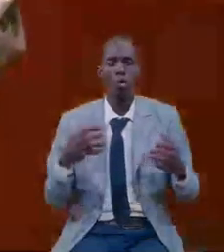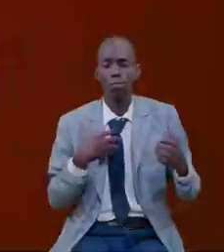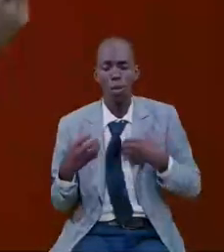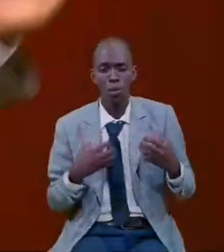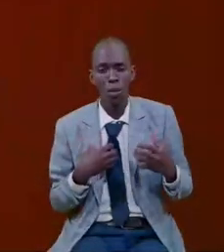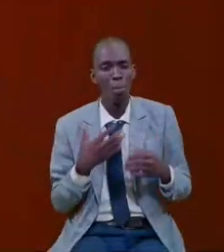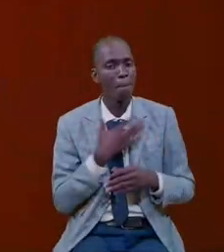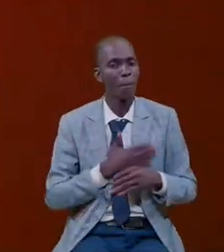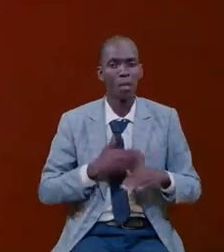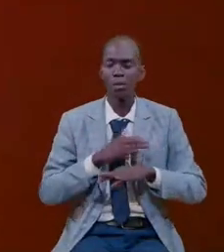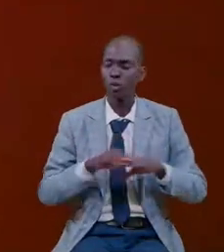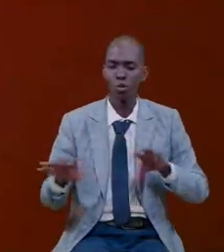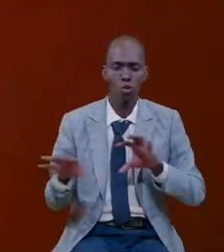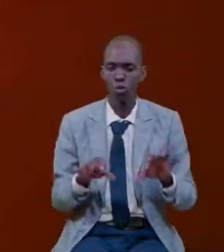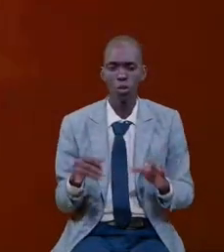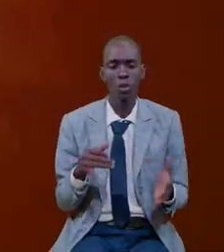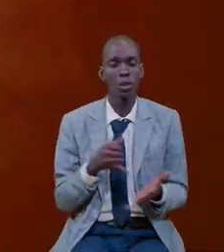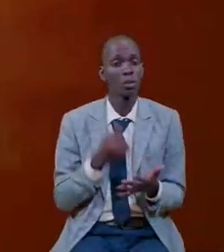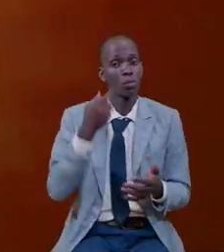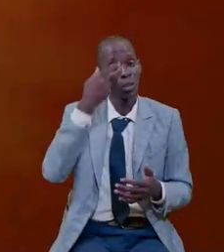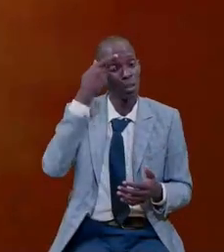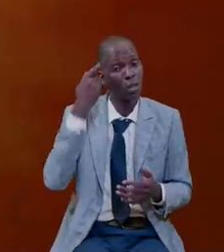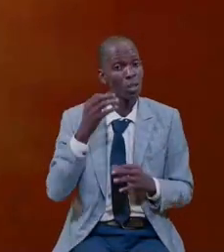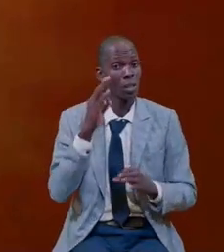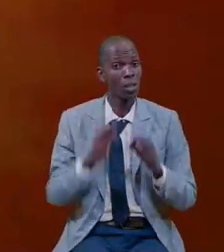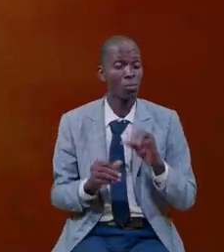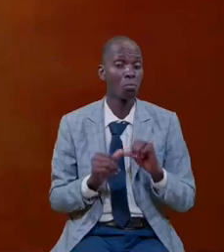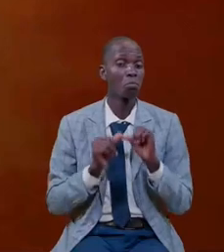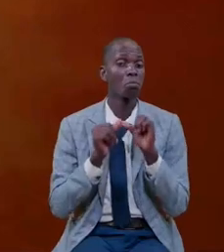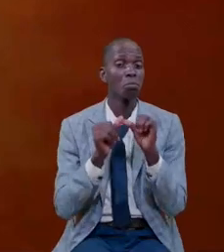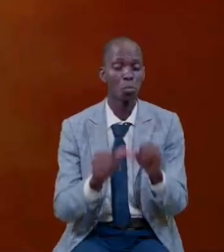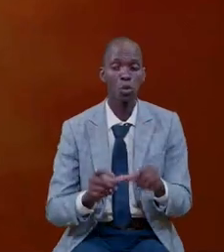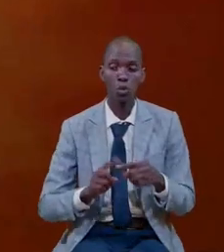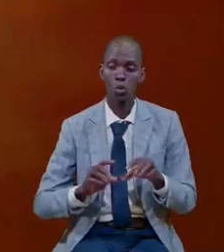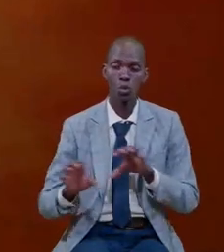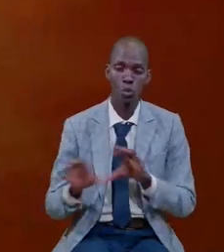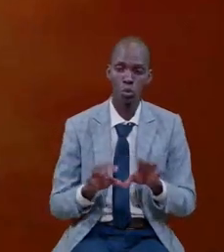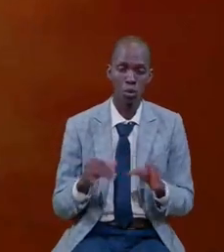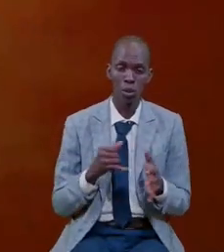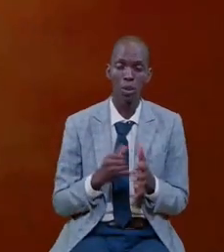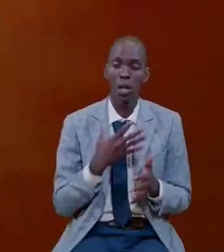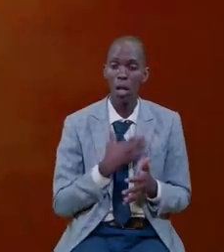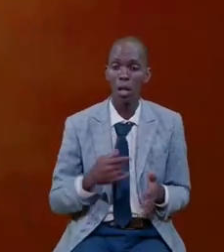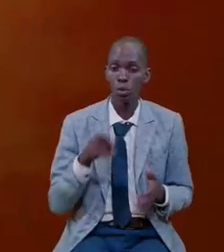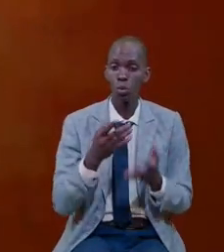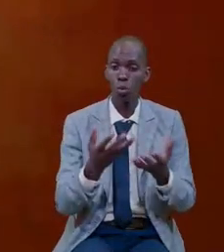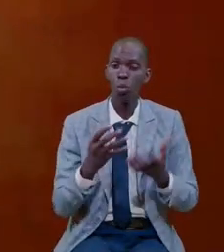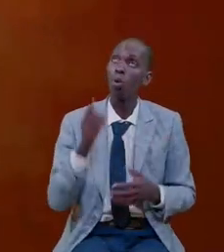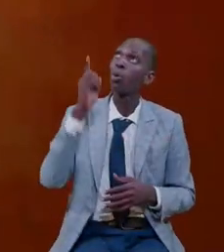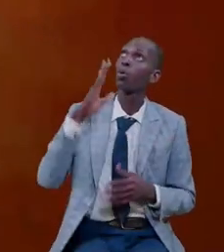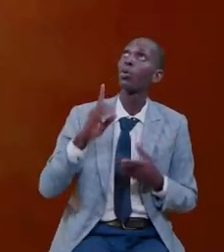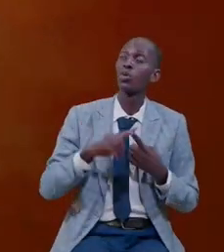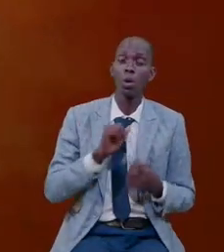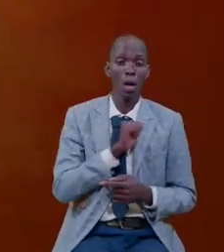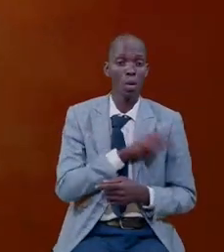murmurer, c'est ma faute, laissez ça. Parce que si vous serez apprécié par Dieu, reconnu par Dieu,